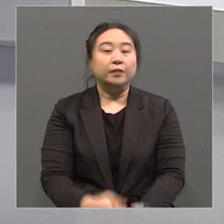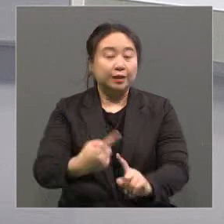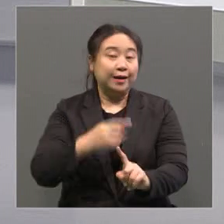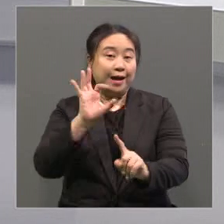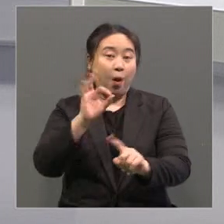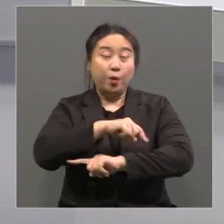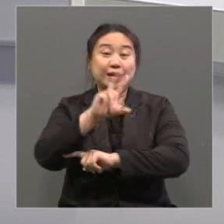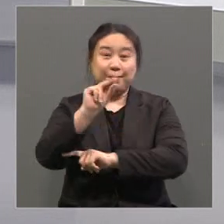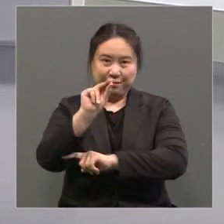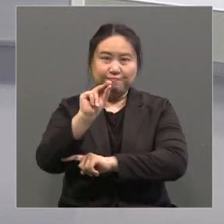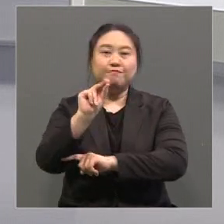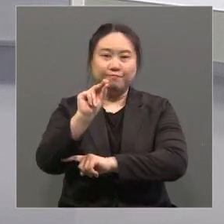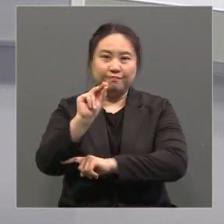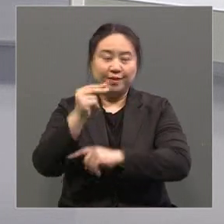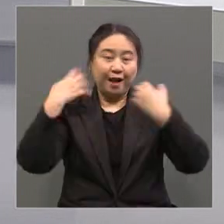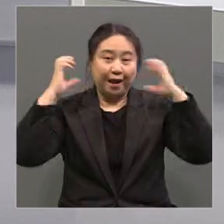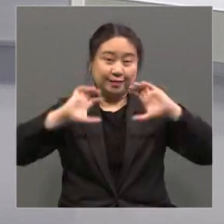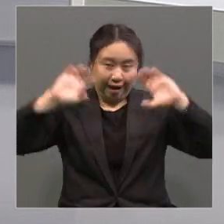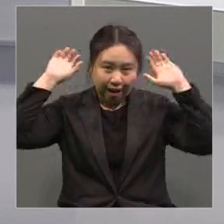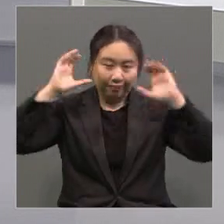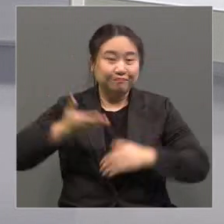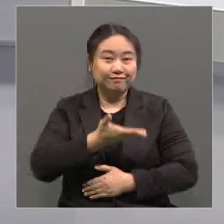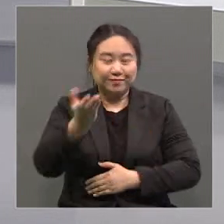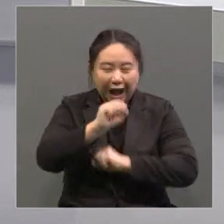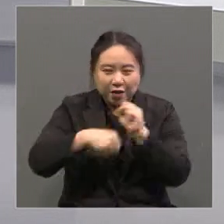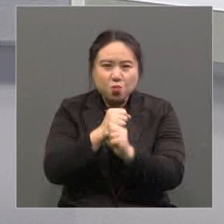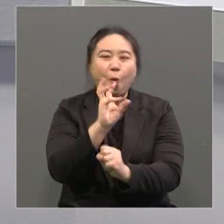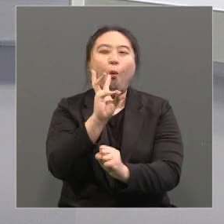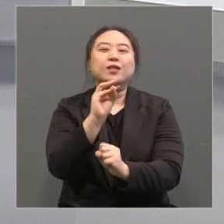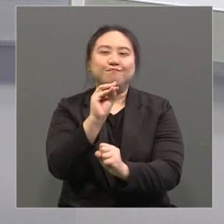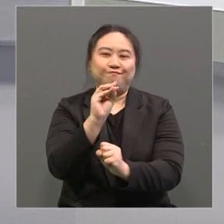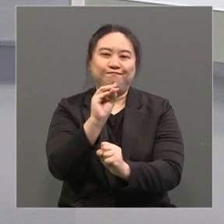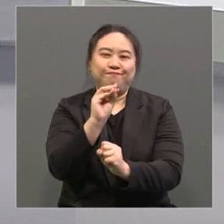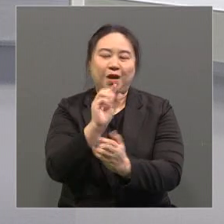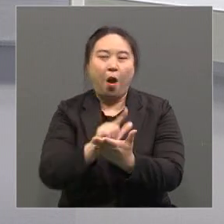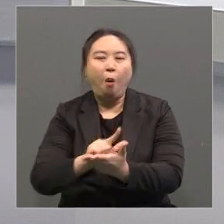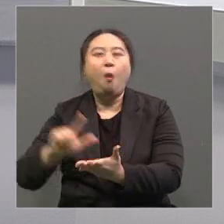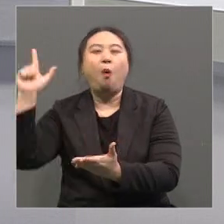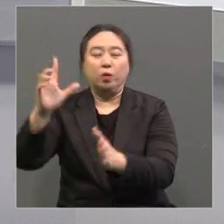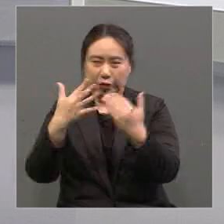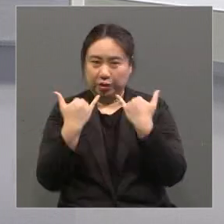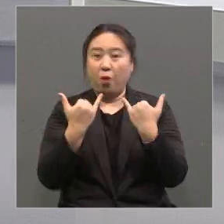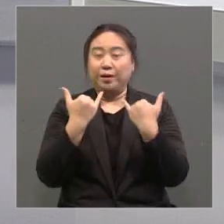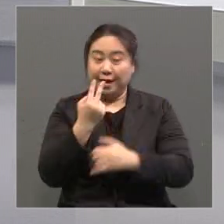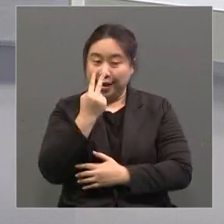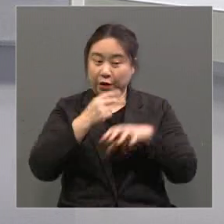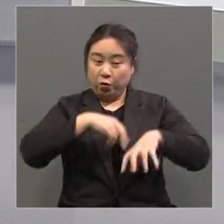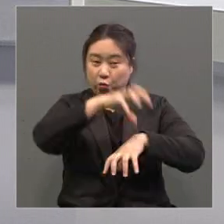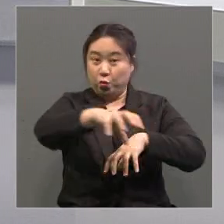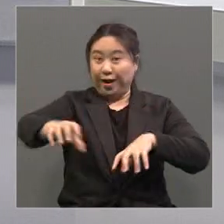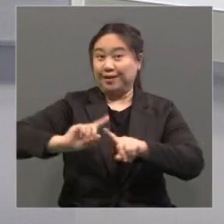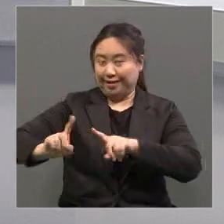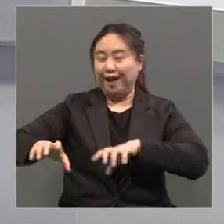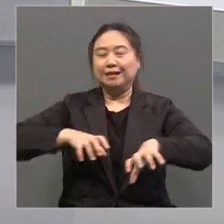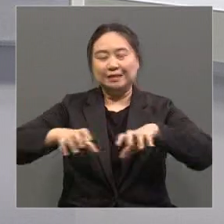30กันยายนนี้นะคะก็จะเป็นวันที่ข้าราชการหลายๆท่านเนี่ยเกษียณอายุราชการกันนะคะช่วงนี้เราก็จะได้เห็นหน่วยงานต่างๆเนี่ยมี